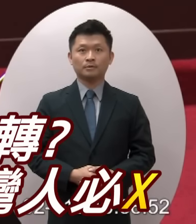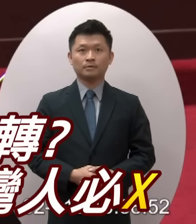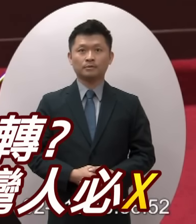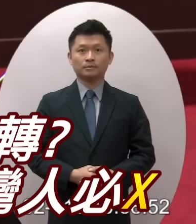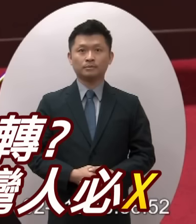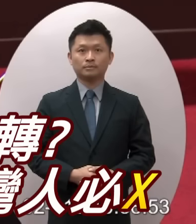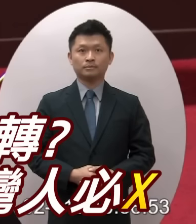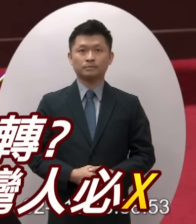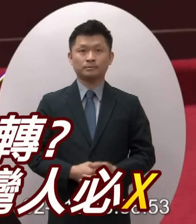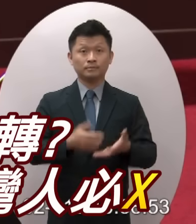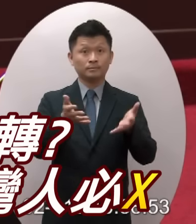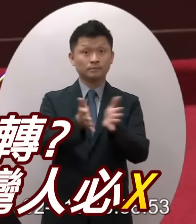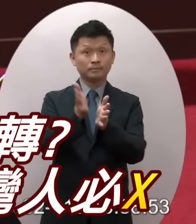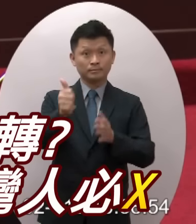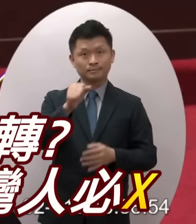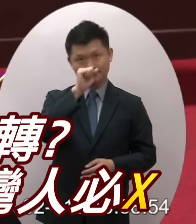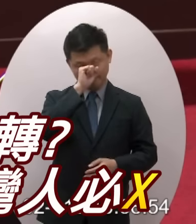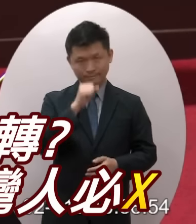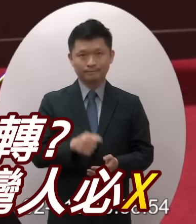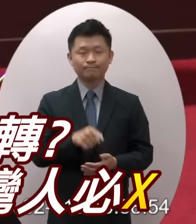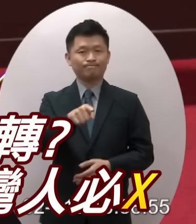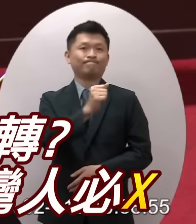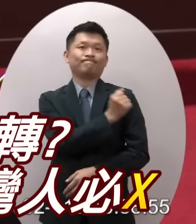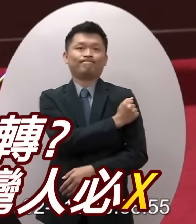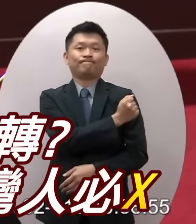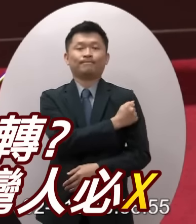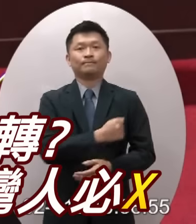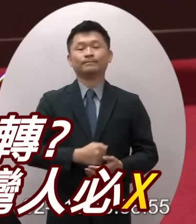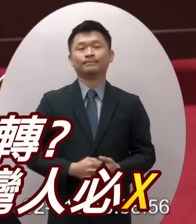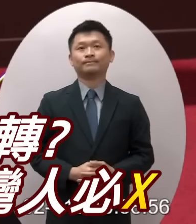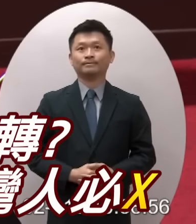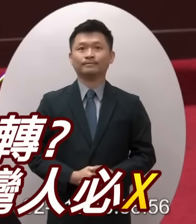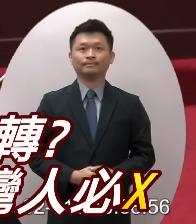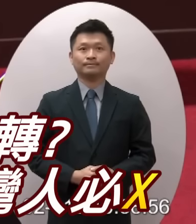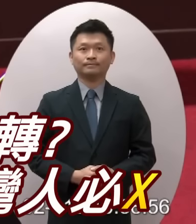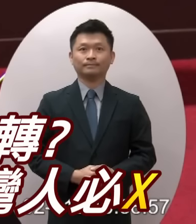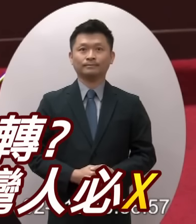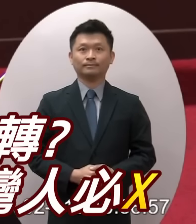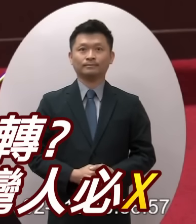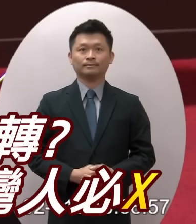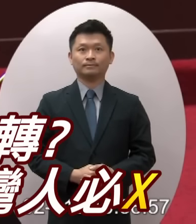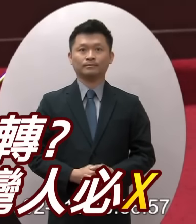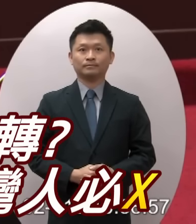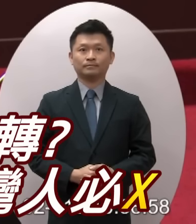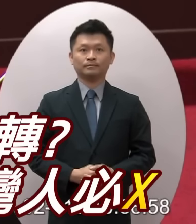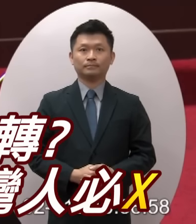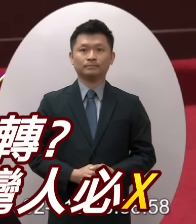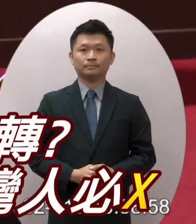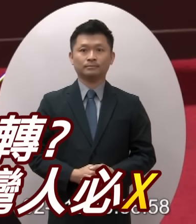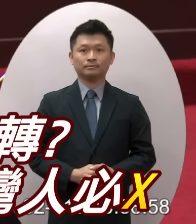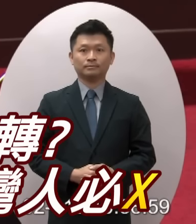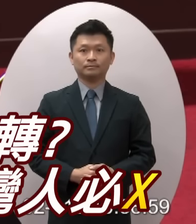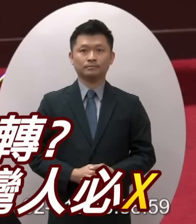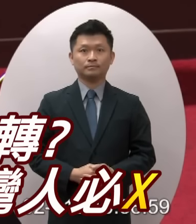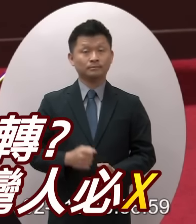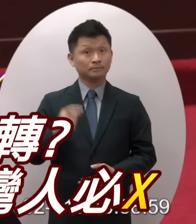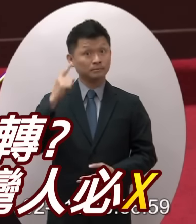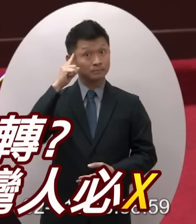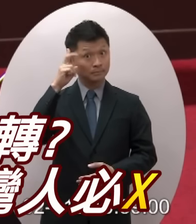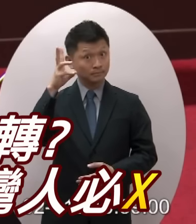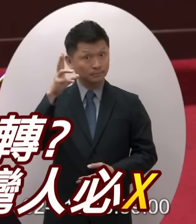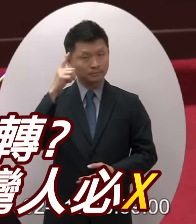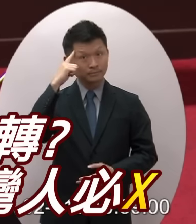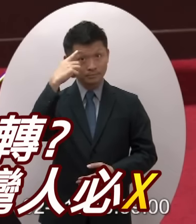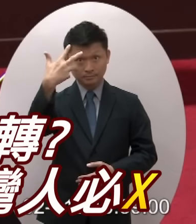委员好。 部长你好。 你好。 你辛苦。啊。出国几日？ 八天。